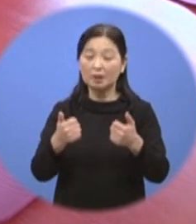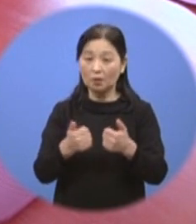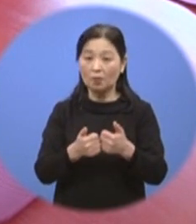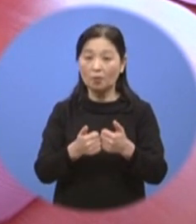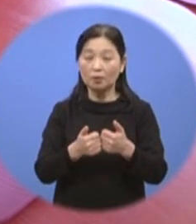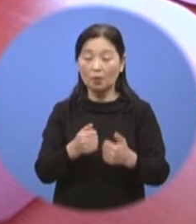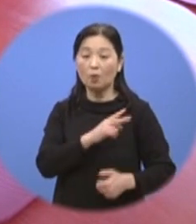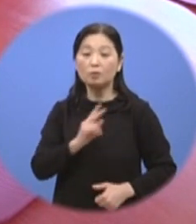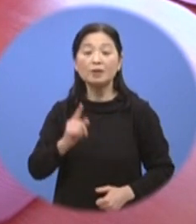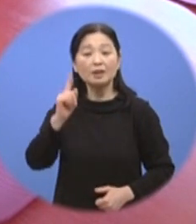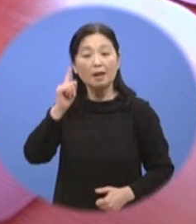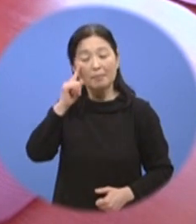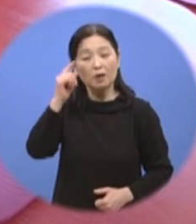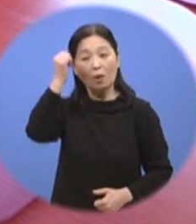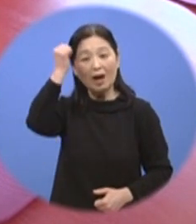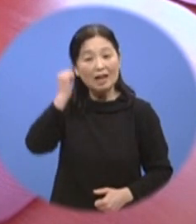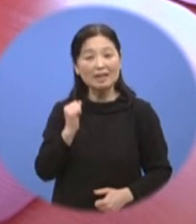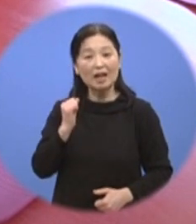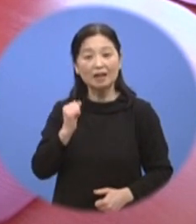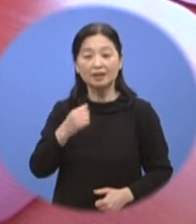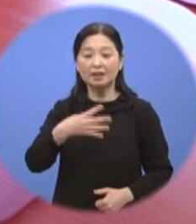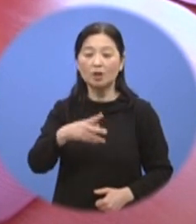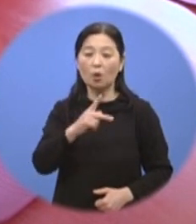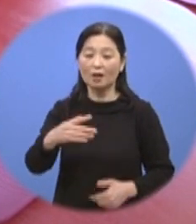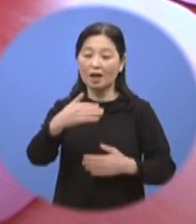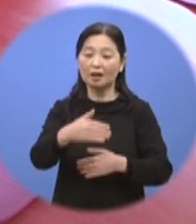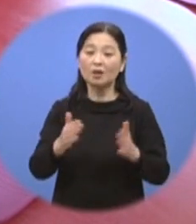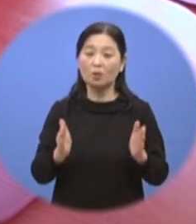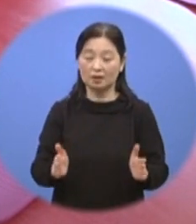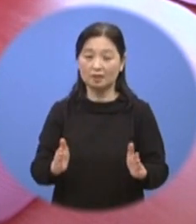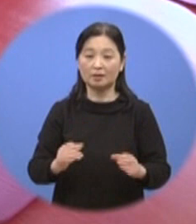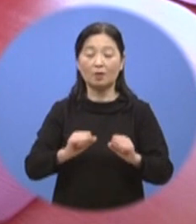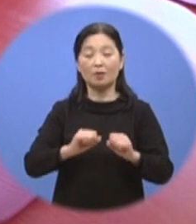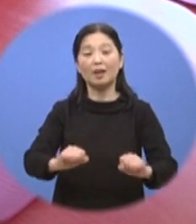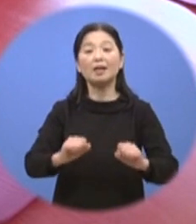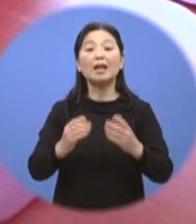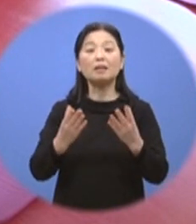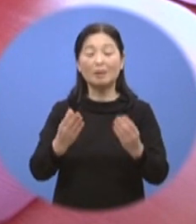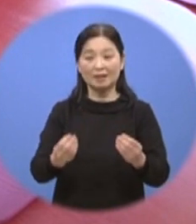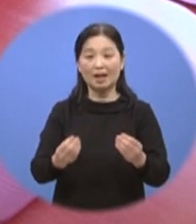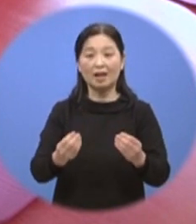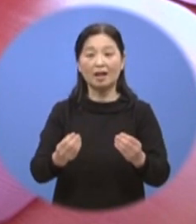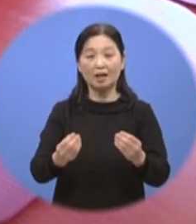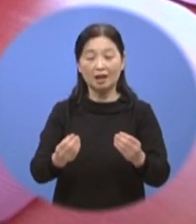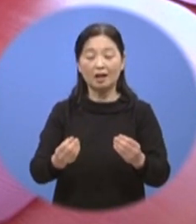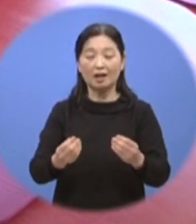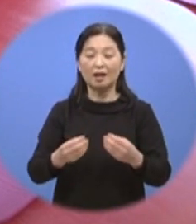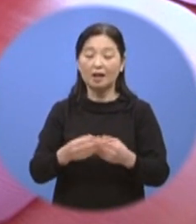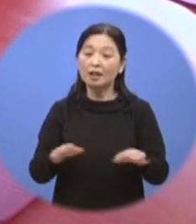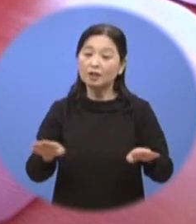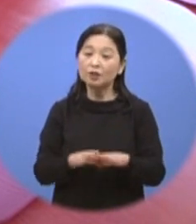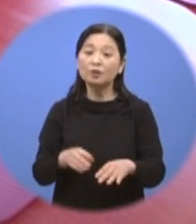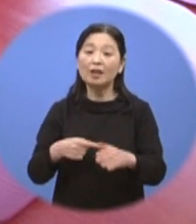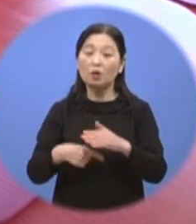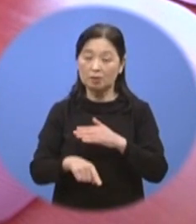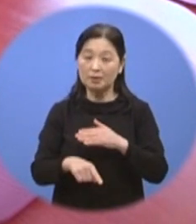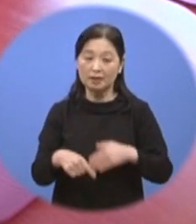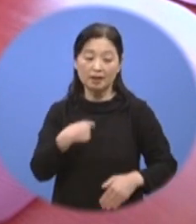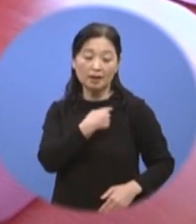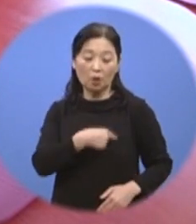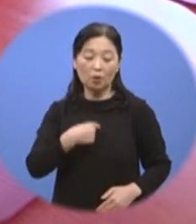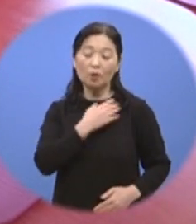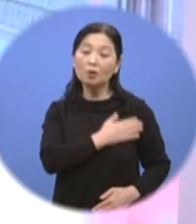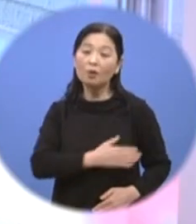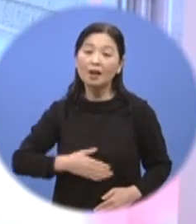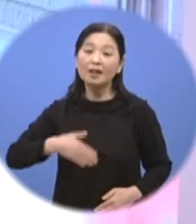ました。ワーケーションのうちのバケーションです。心と体を癒してもらおうと企画